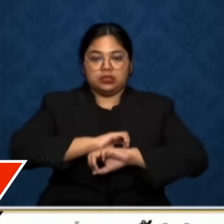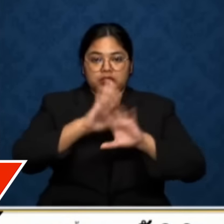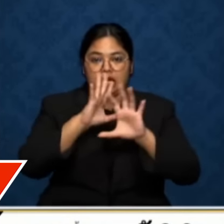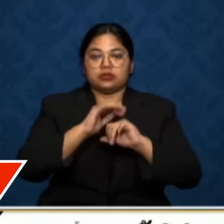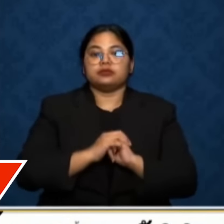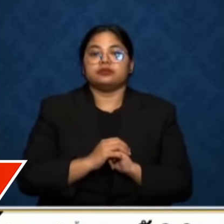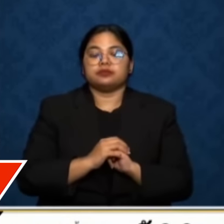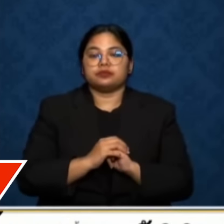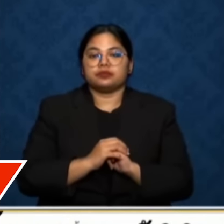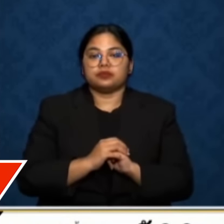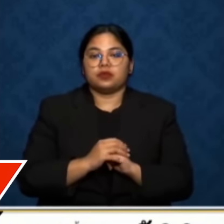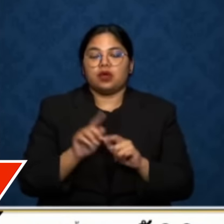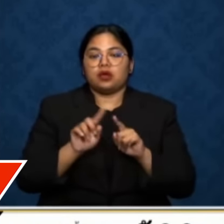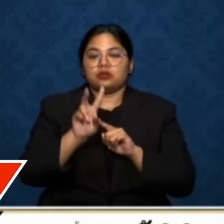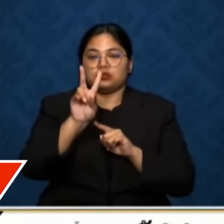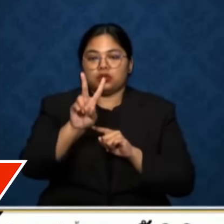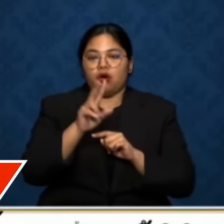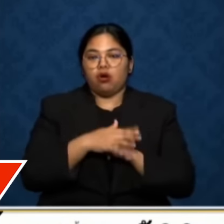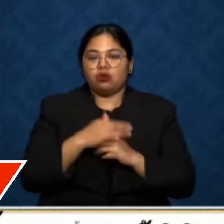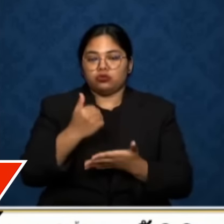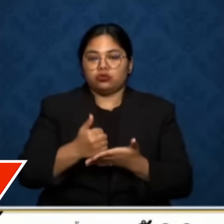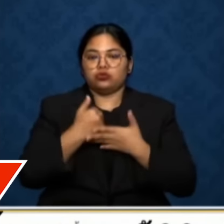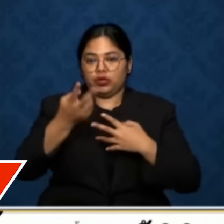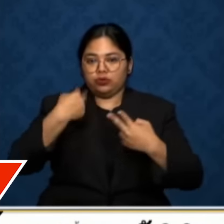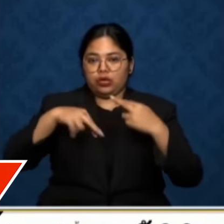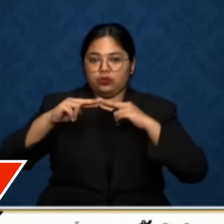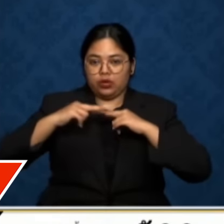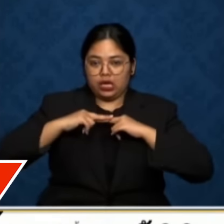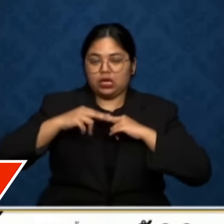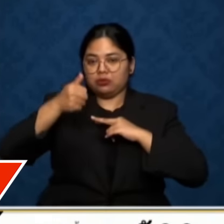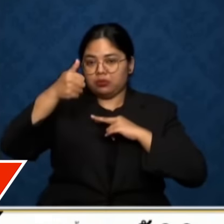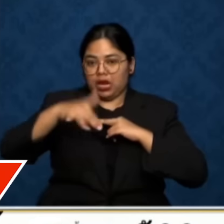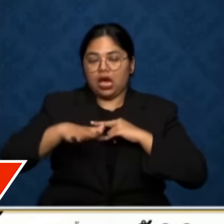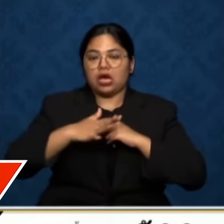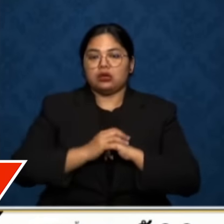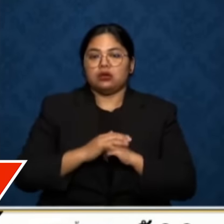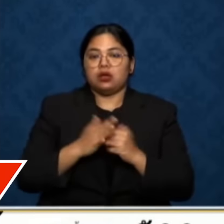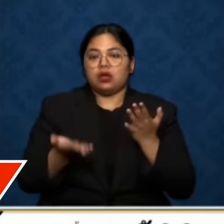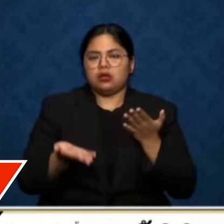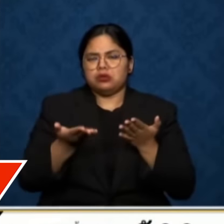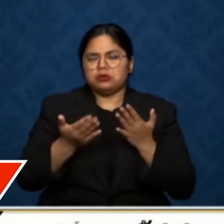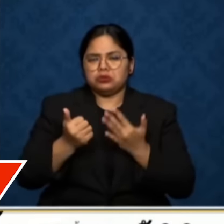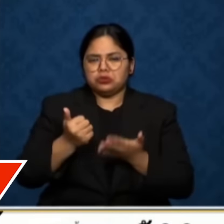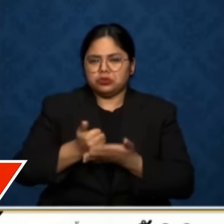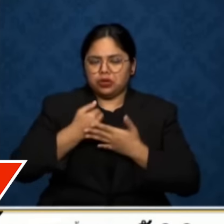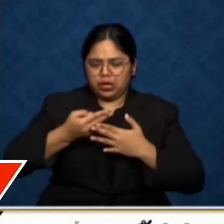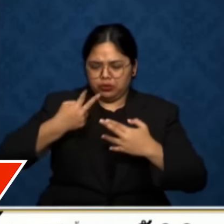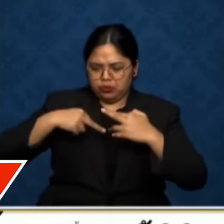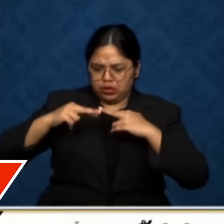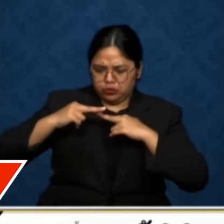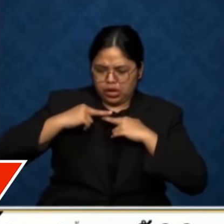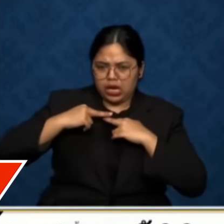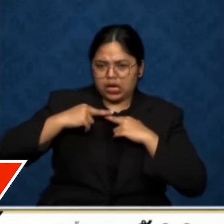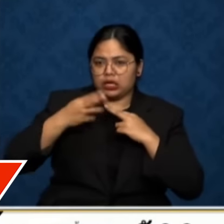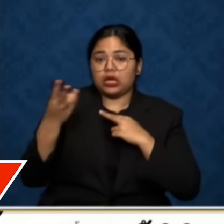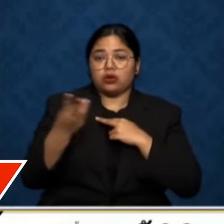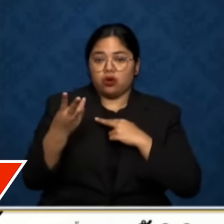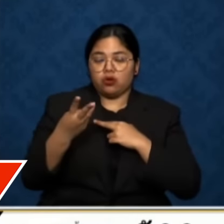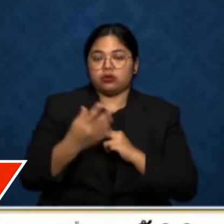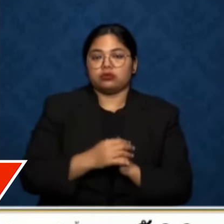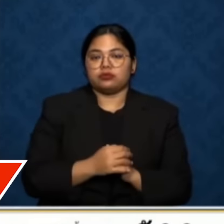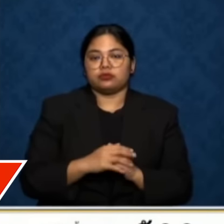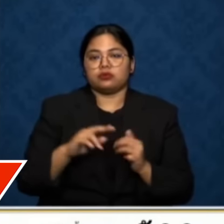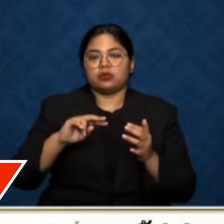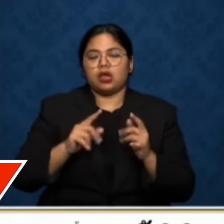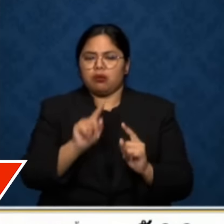2จะต้องช่วยเหลือตัวเองไม่ได้หรือช่วยเหลือตัวเองได้น้อยโอ้ย subjective มากเลยท่านประธานประ